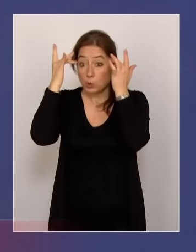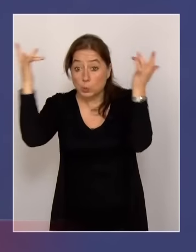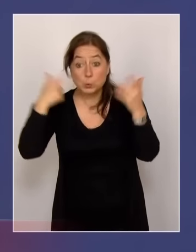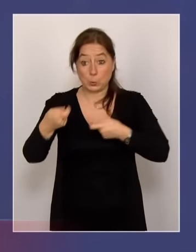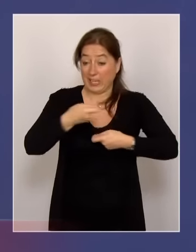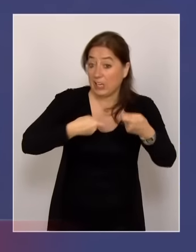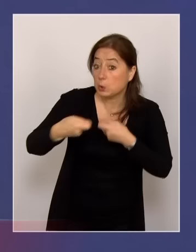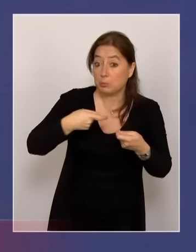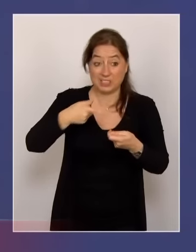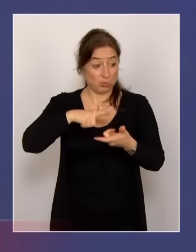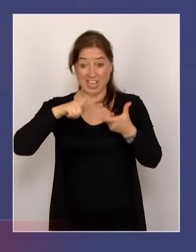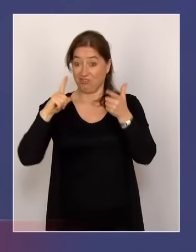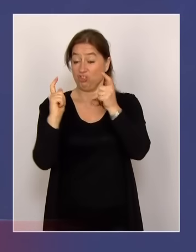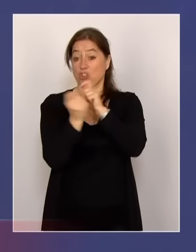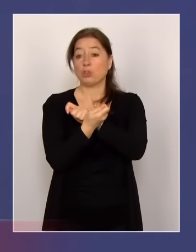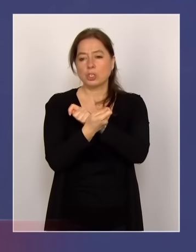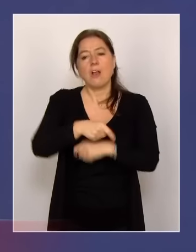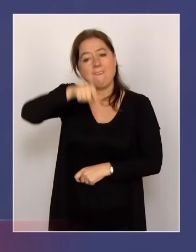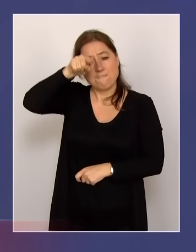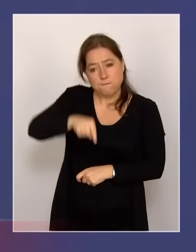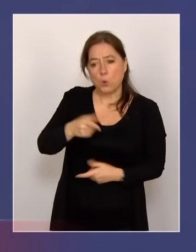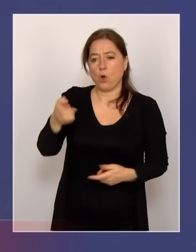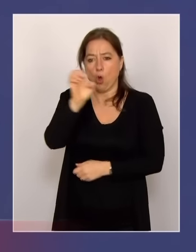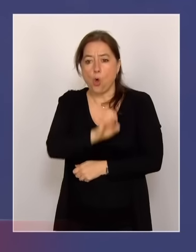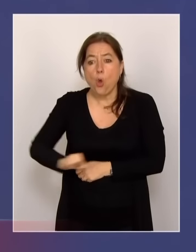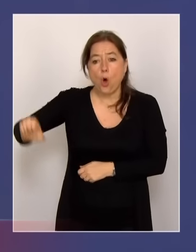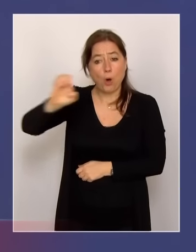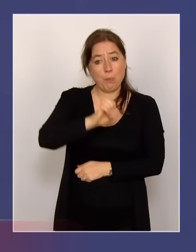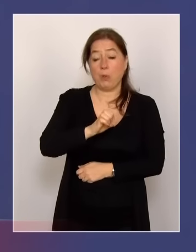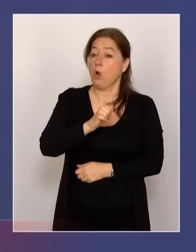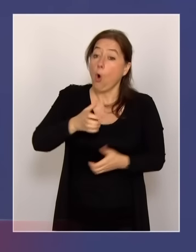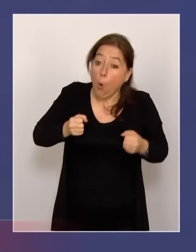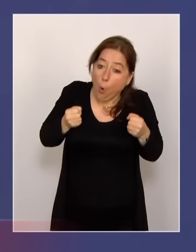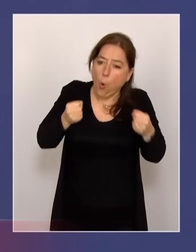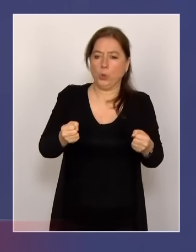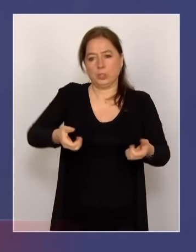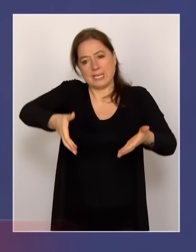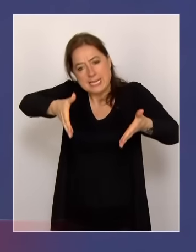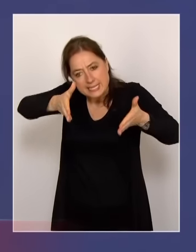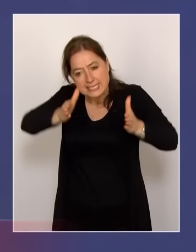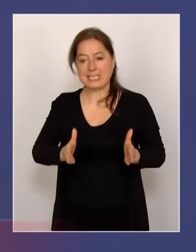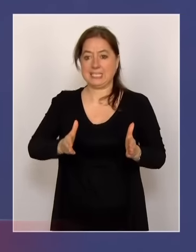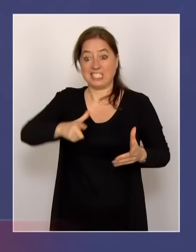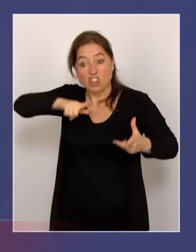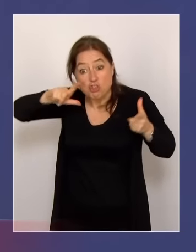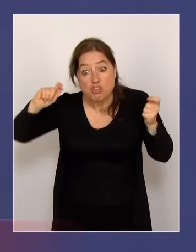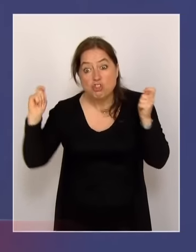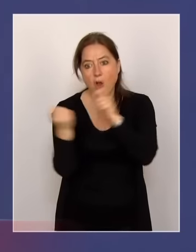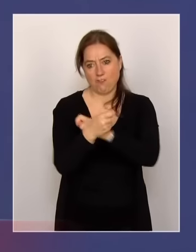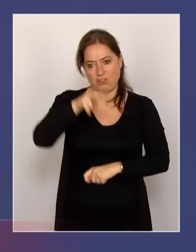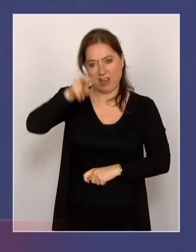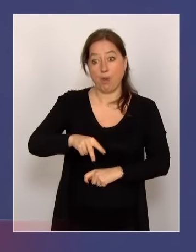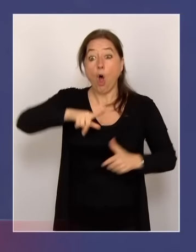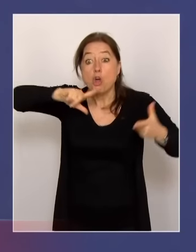eh bien de prendre des décisions stratégiques massives, d'assumer des changements de paradigmes,